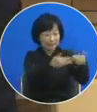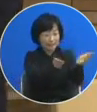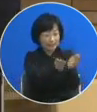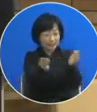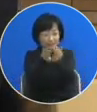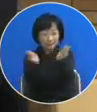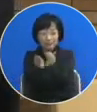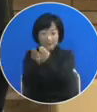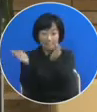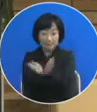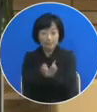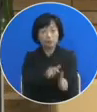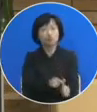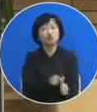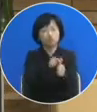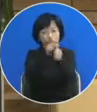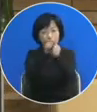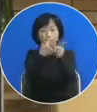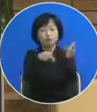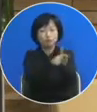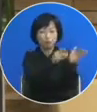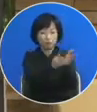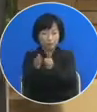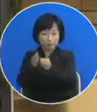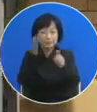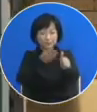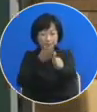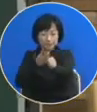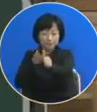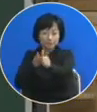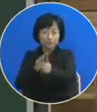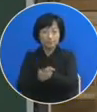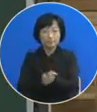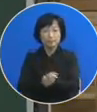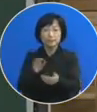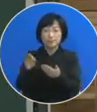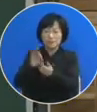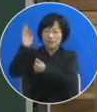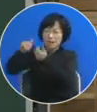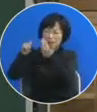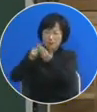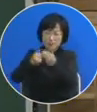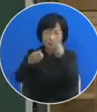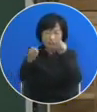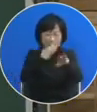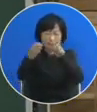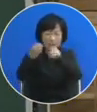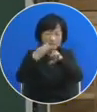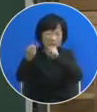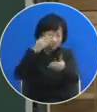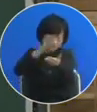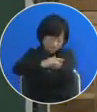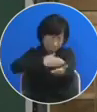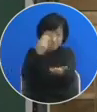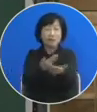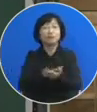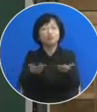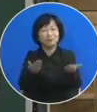now, begin the preparation to save the three organizations. 그러면 하나님 여러분에게 많은 응답을 주실 것입니다. Then God will give you many